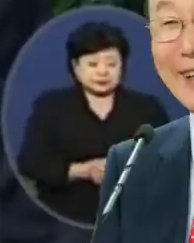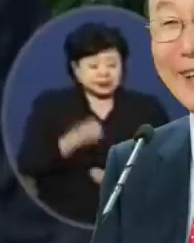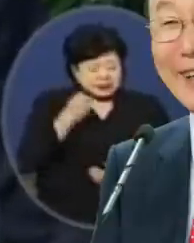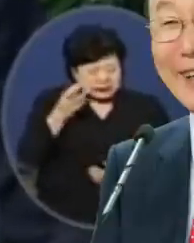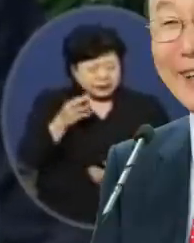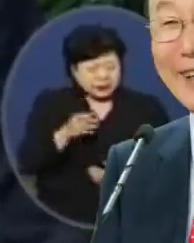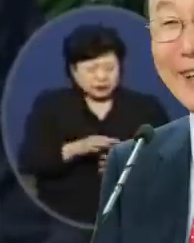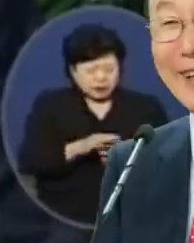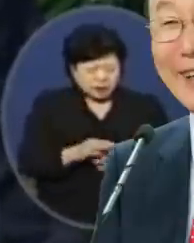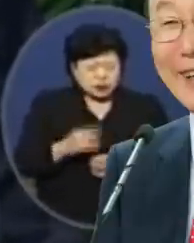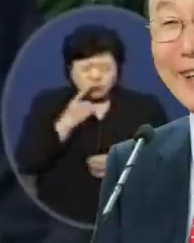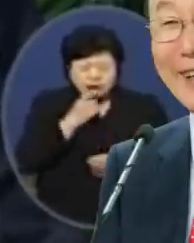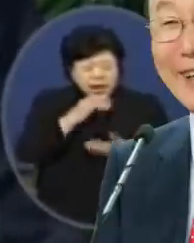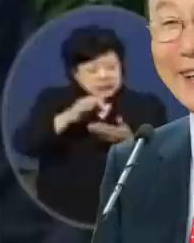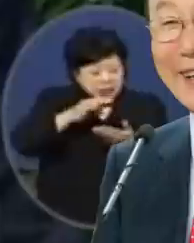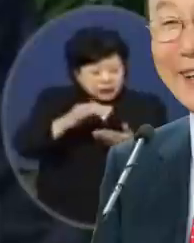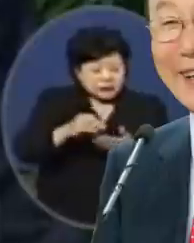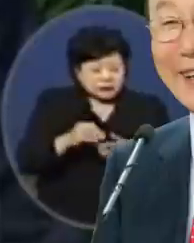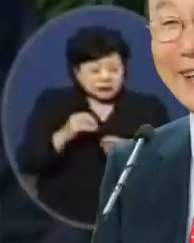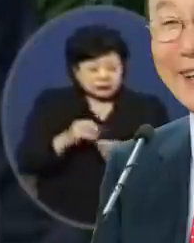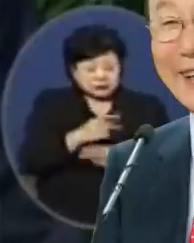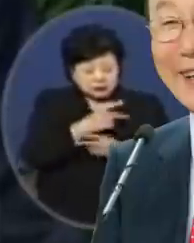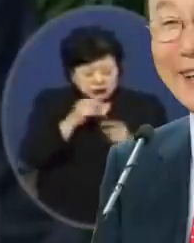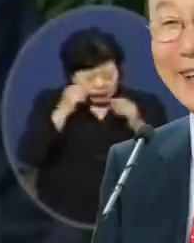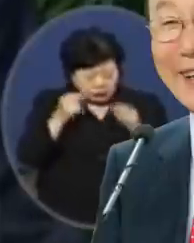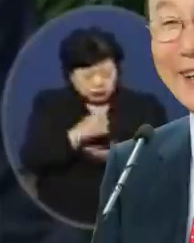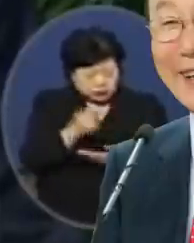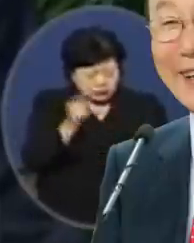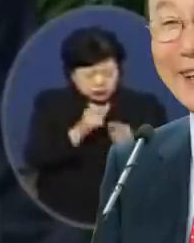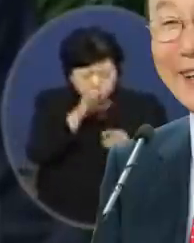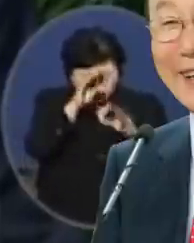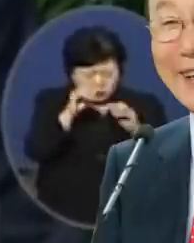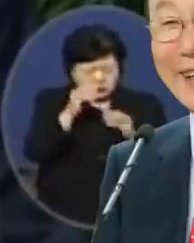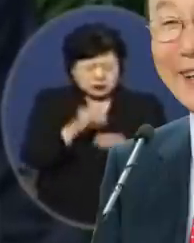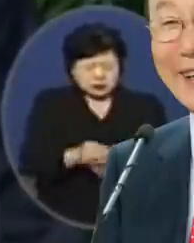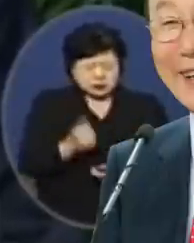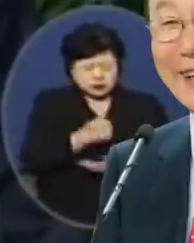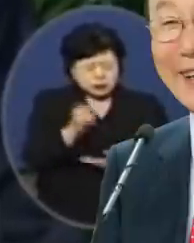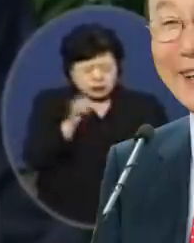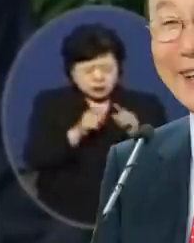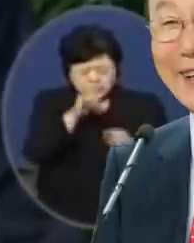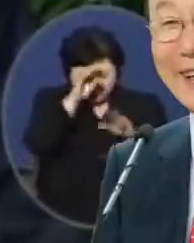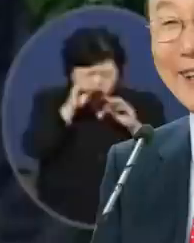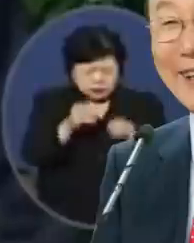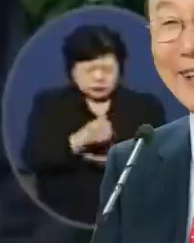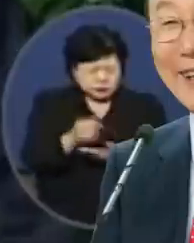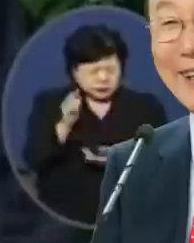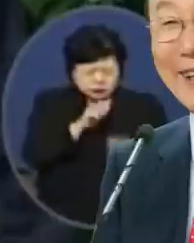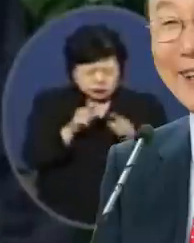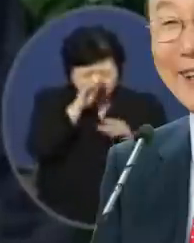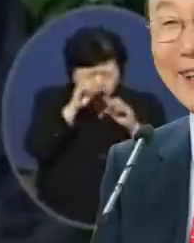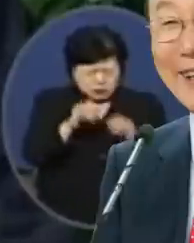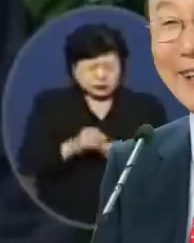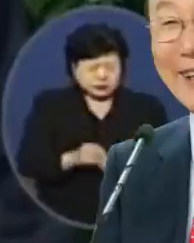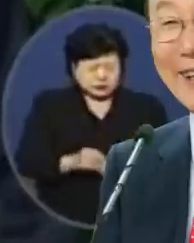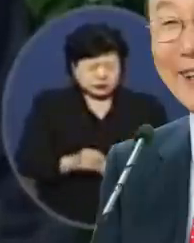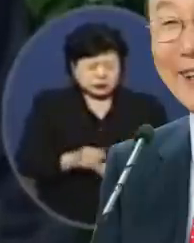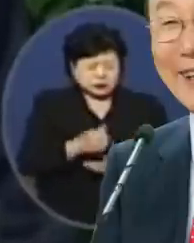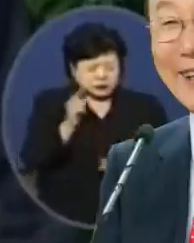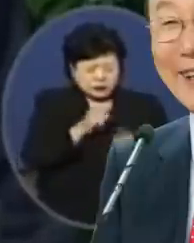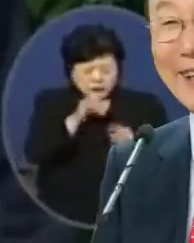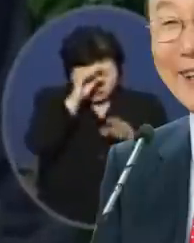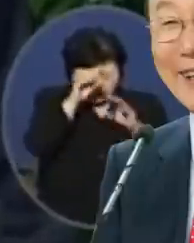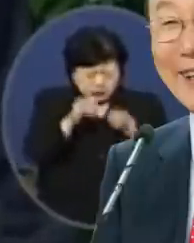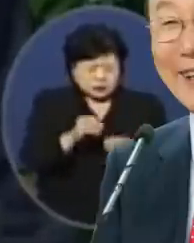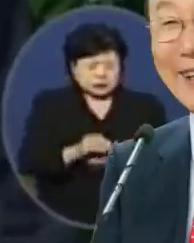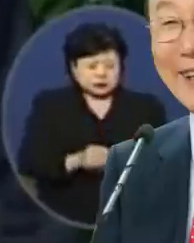3개월을 계속해서 그 말을 했죠. 자나 깨나 제가 저쪽에 맞으므로 이 병이 나왔다. 제가 저쪽에 맞으므로 이 병이 나왔다. 저쪽에 맞으므로 이 병이